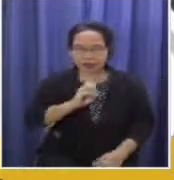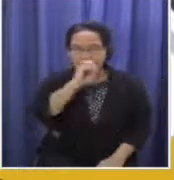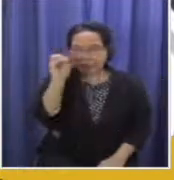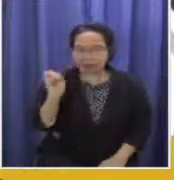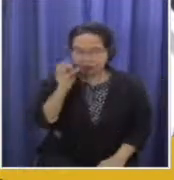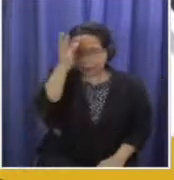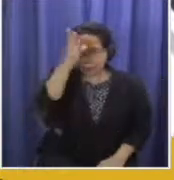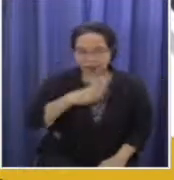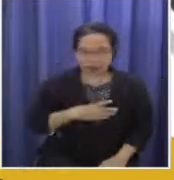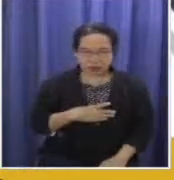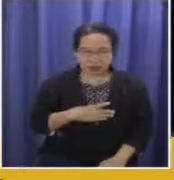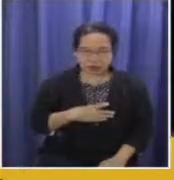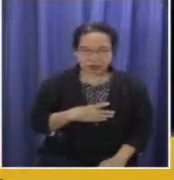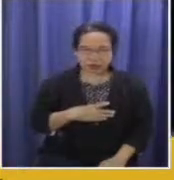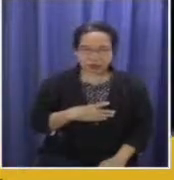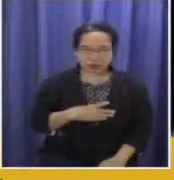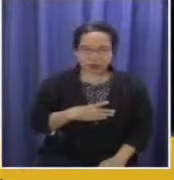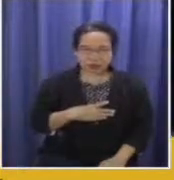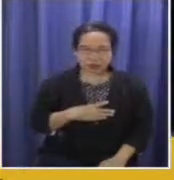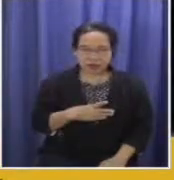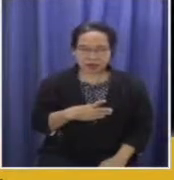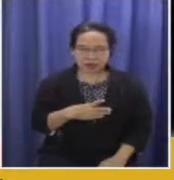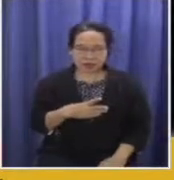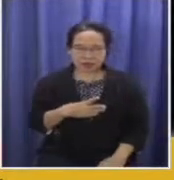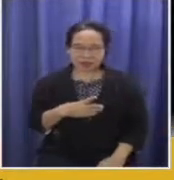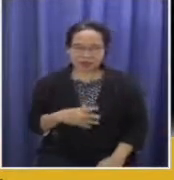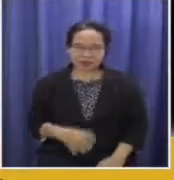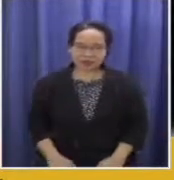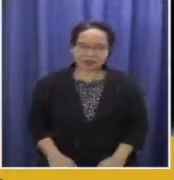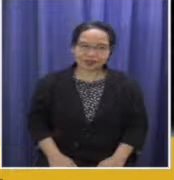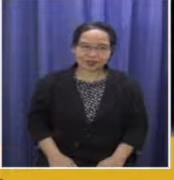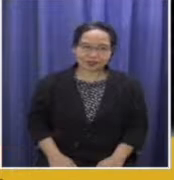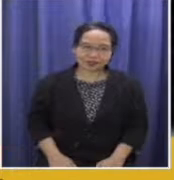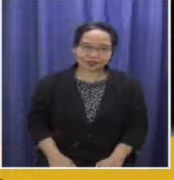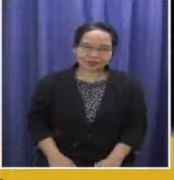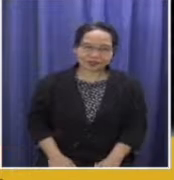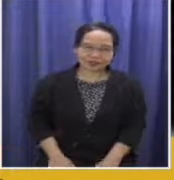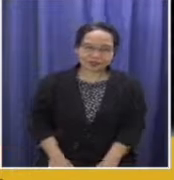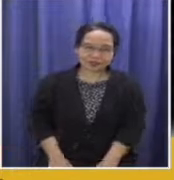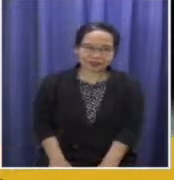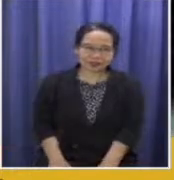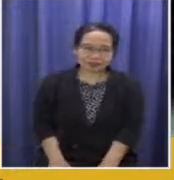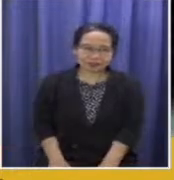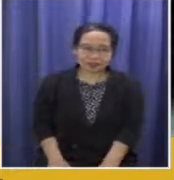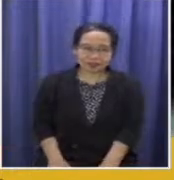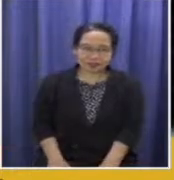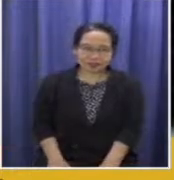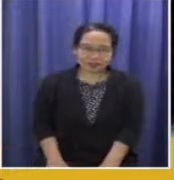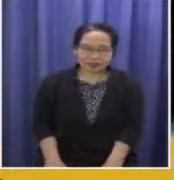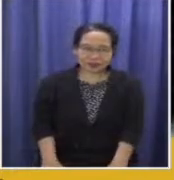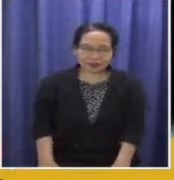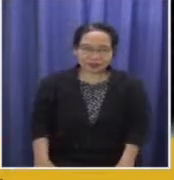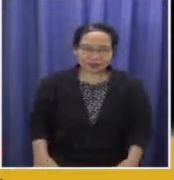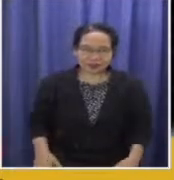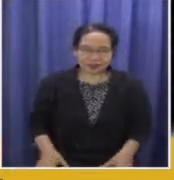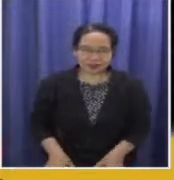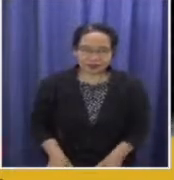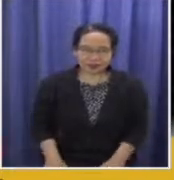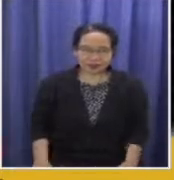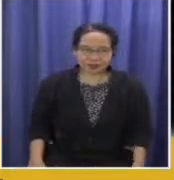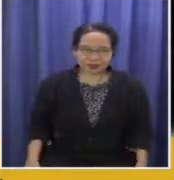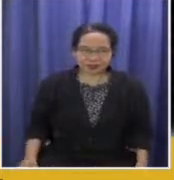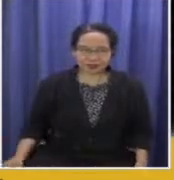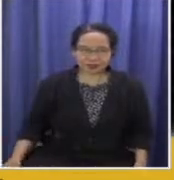man? अब के कुनै पनि बेवकुफ पास्टरले भन्न सक्छ कि ती स्वर्गदूतहरूले धारण